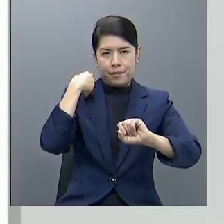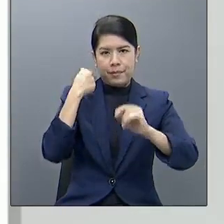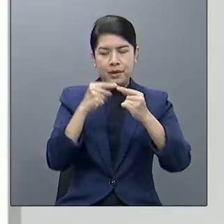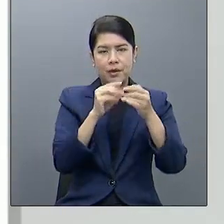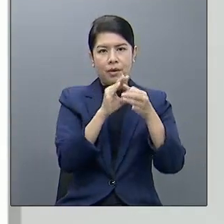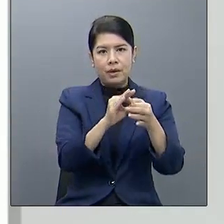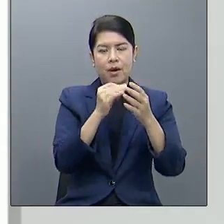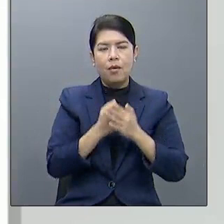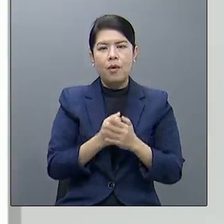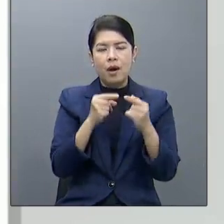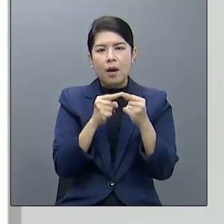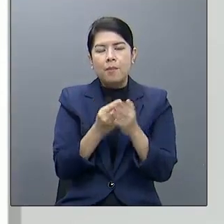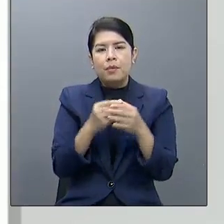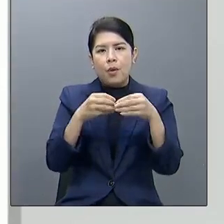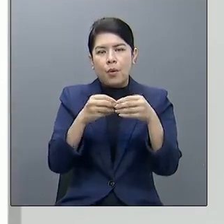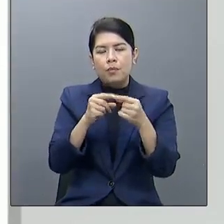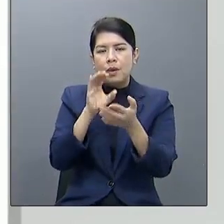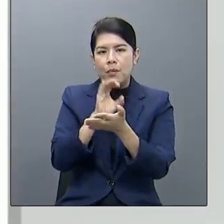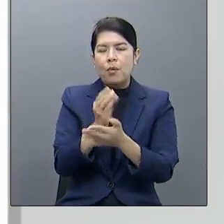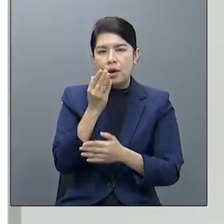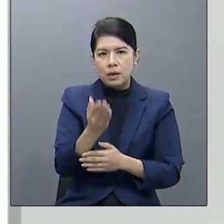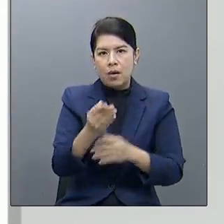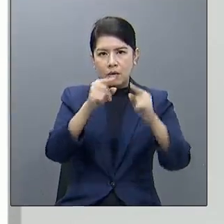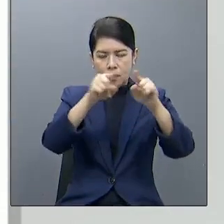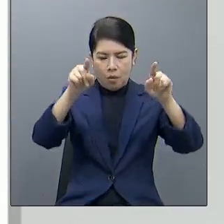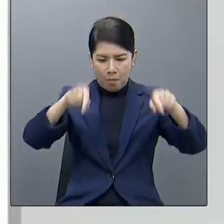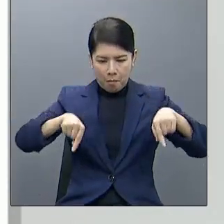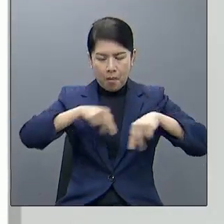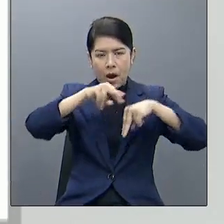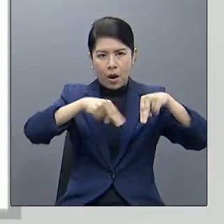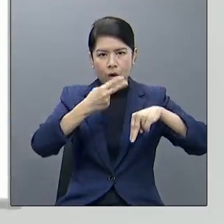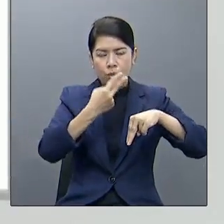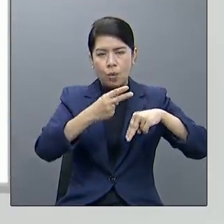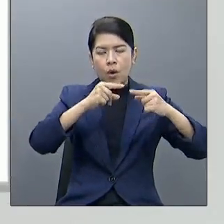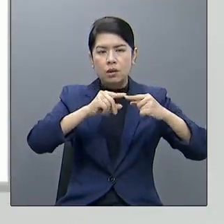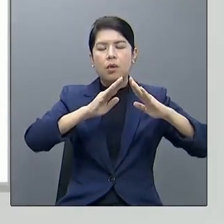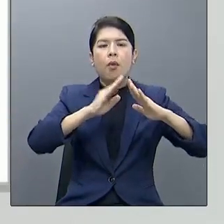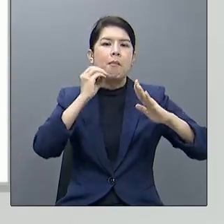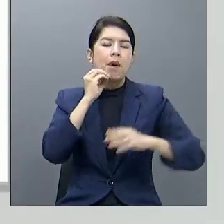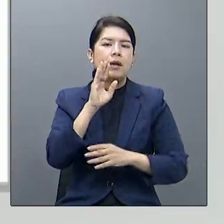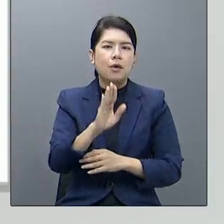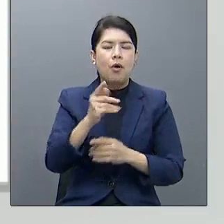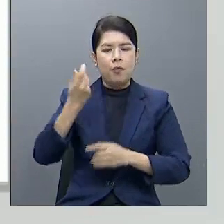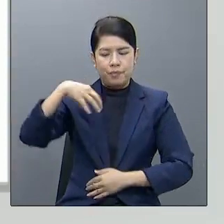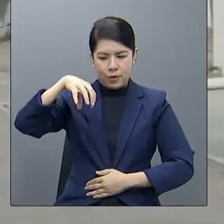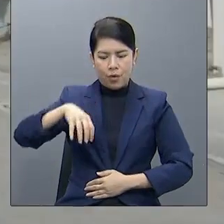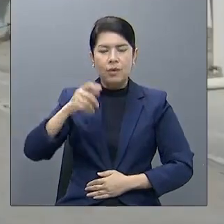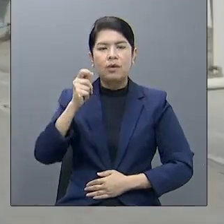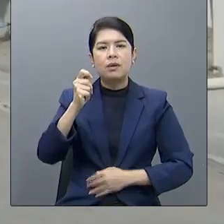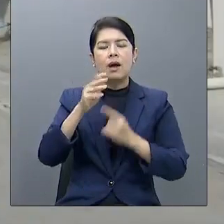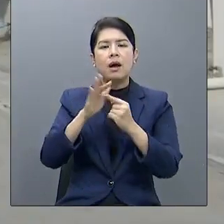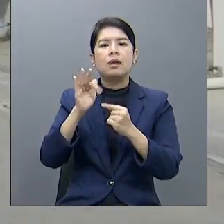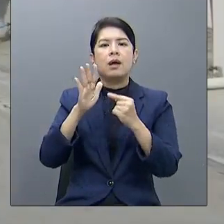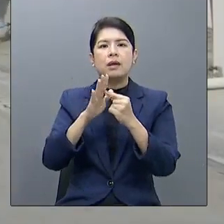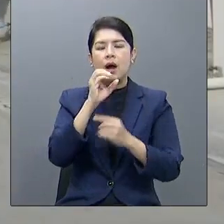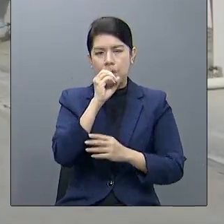ของพลตำรวจเอกสุรเชษฐ์หักพาลรองผู้บัญชาการตำรวจแห่งชาติว่าศาลอาญาตรวจสอบข้อเท็จจริงแล้วพบว่าได้ออกหมายค้นไปโดยชอบ